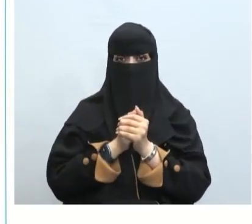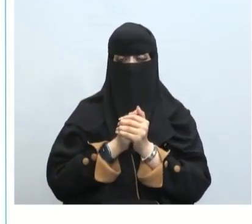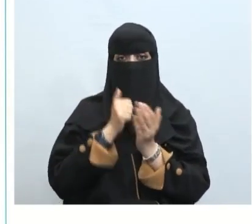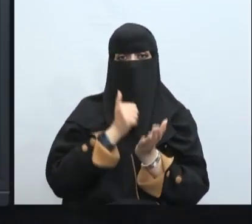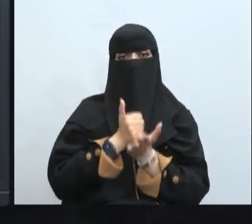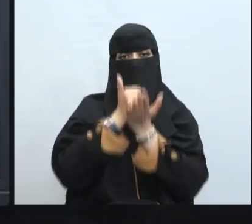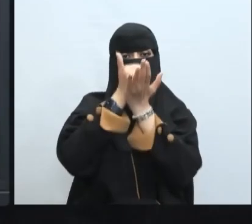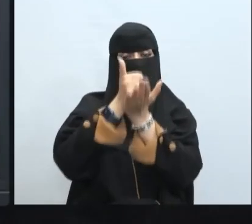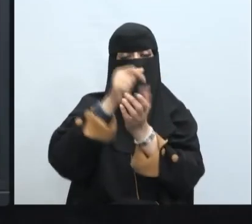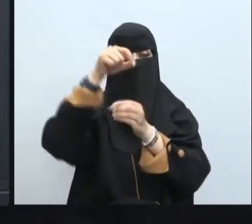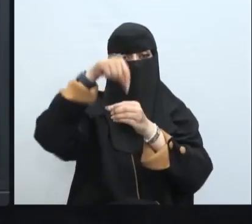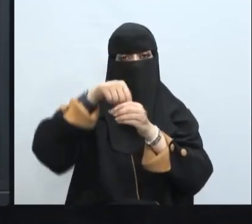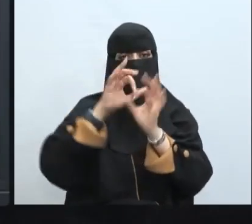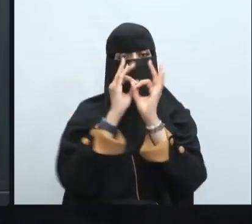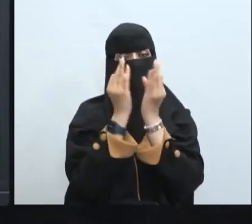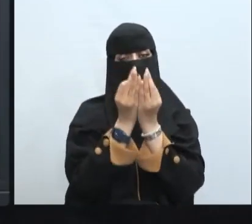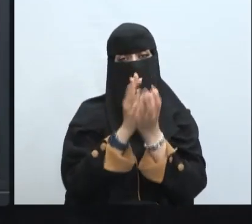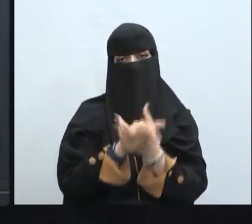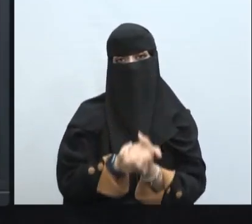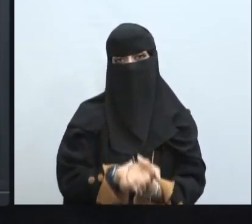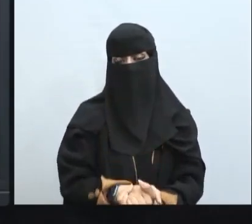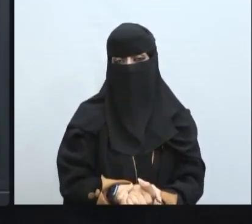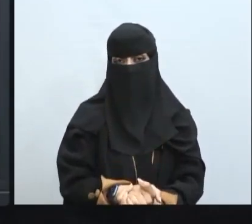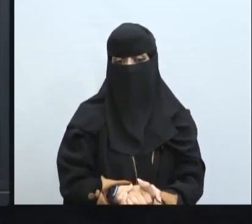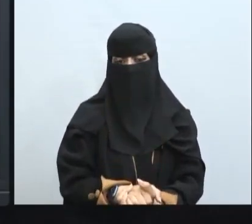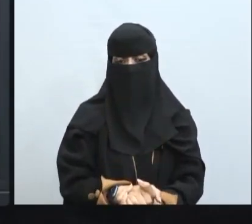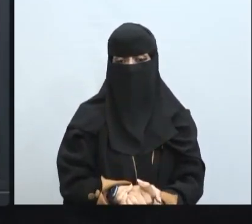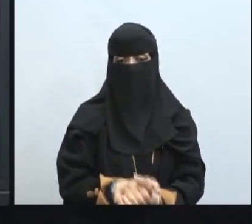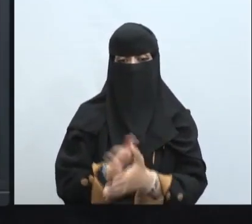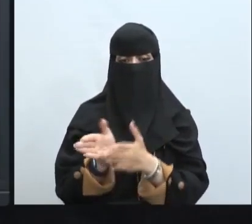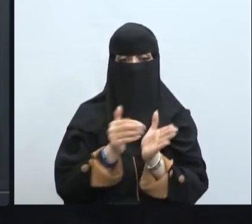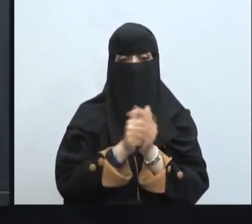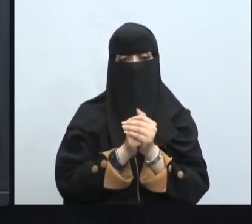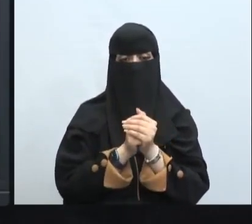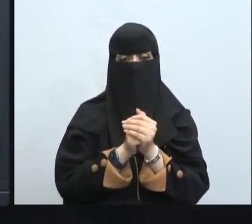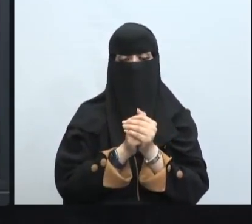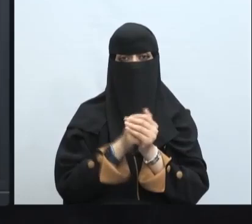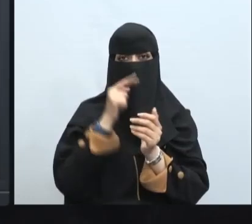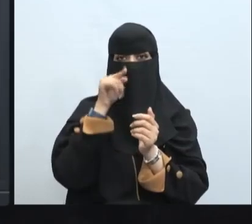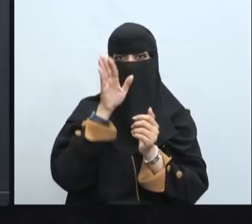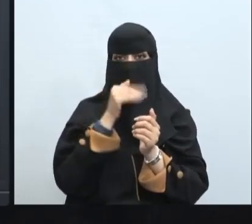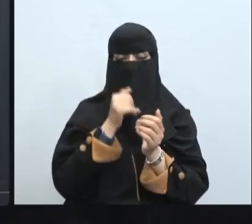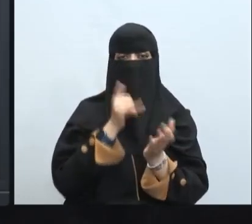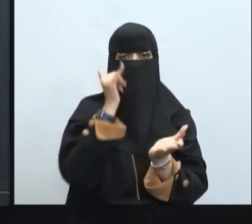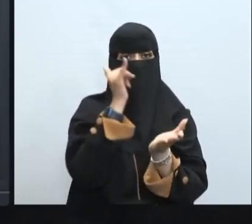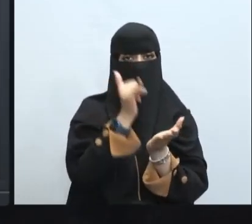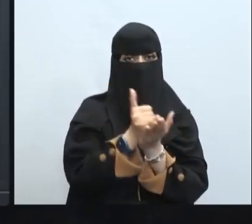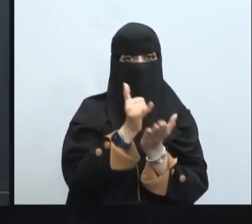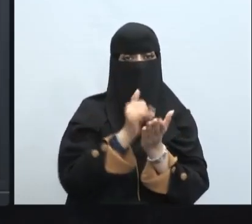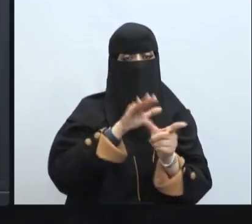الاسره تجاه اسرتك او التطوع في المجتمع هذه مسؤوليه